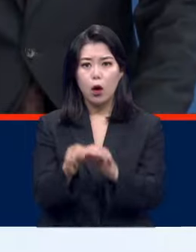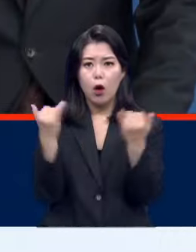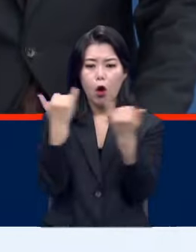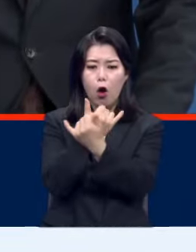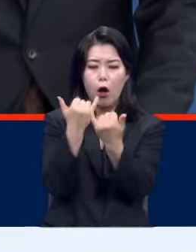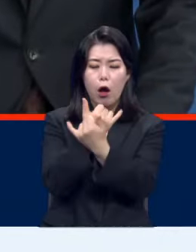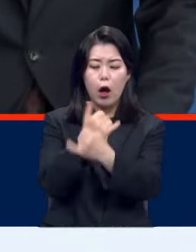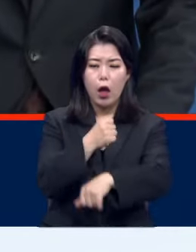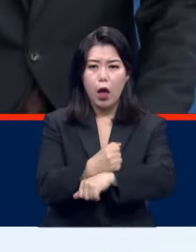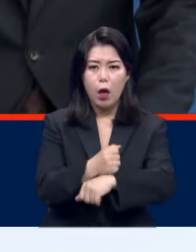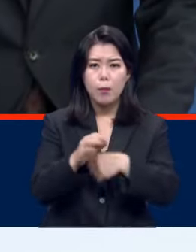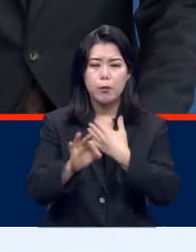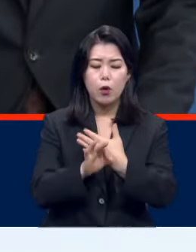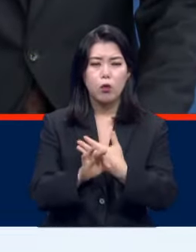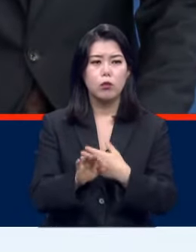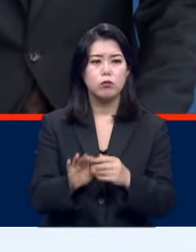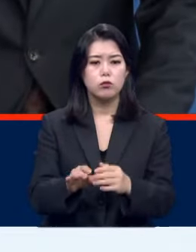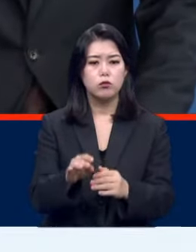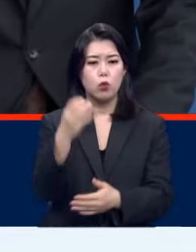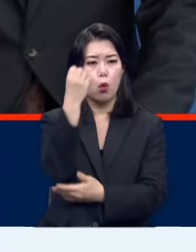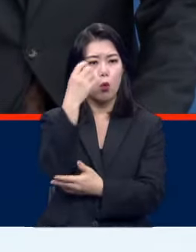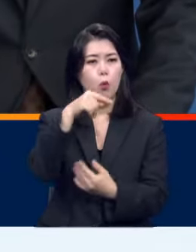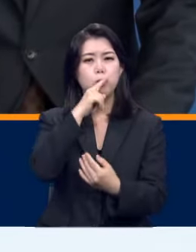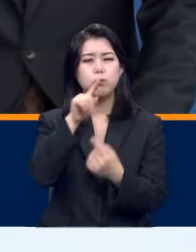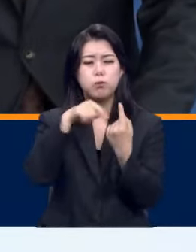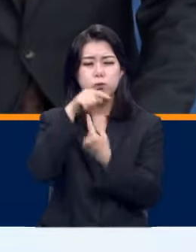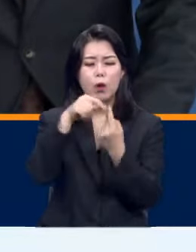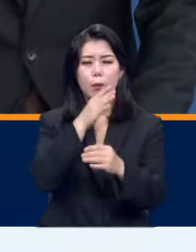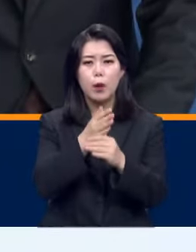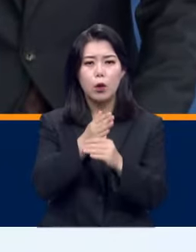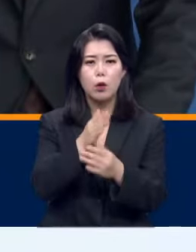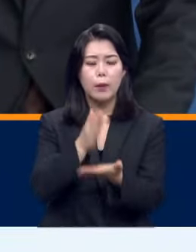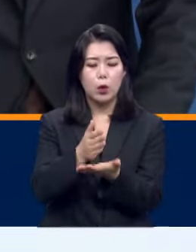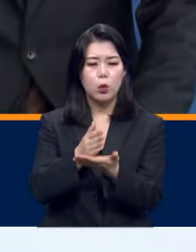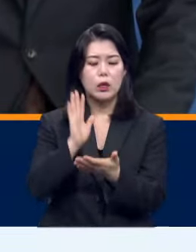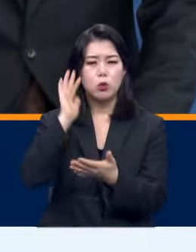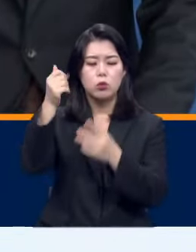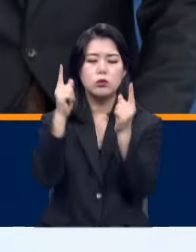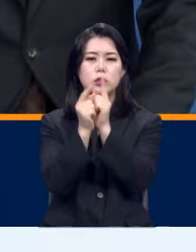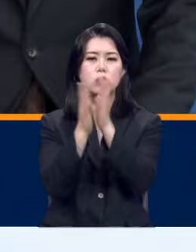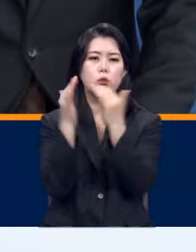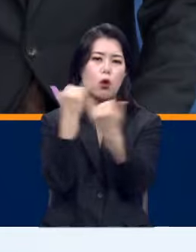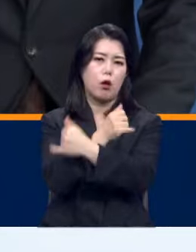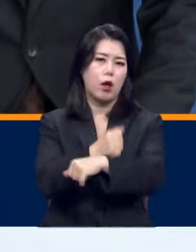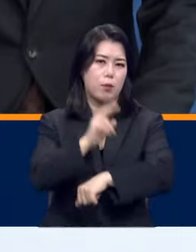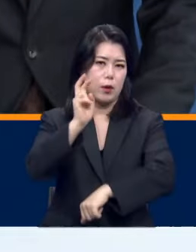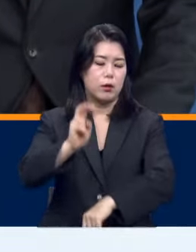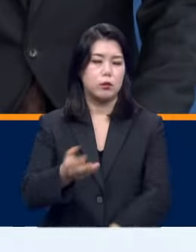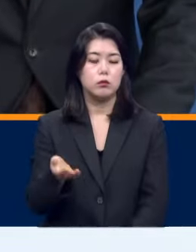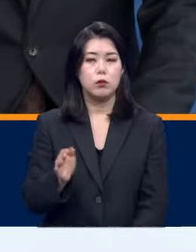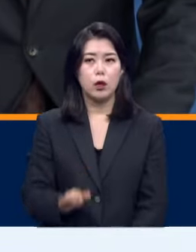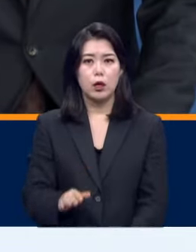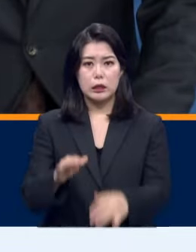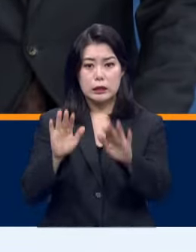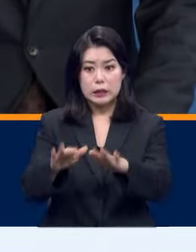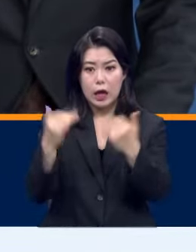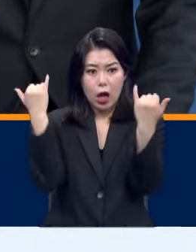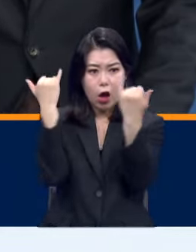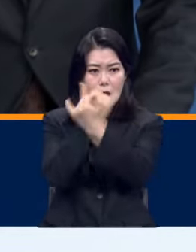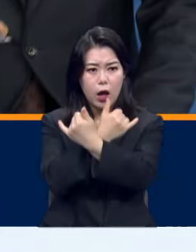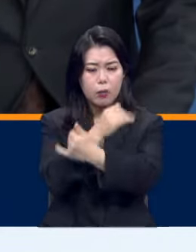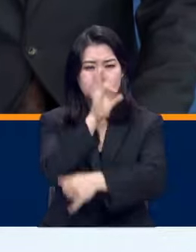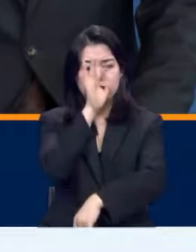하고 있었다라고 하면 지금 이런 상황에서음 언론 플레이를 할게 아니라 대통령에게 집정 연락을 했을 겁니다 근데 지금 이게 연락이 닿을 수 있는